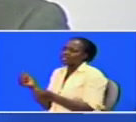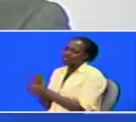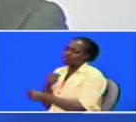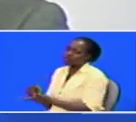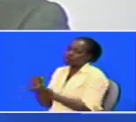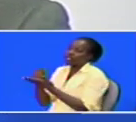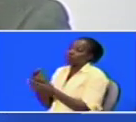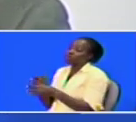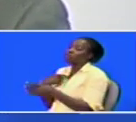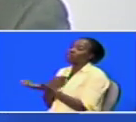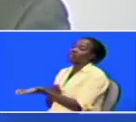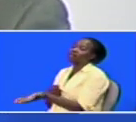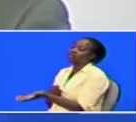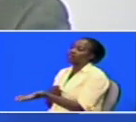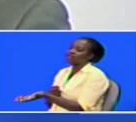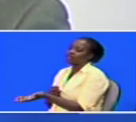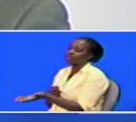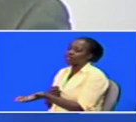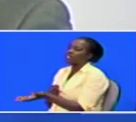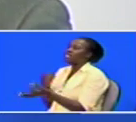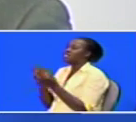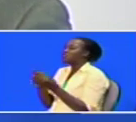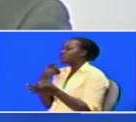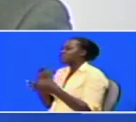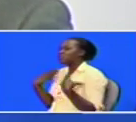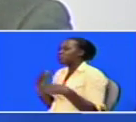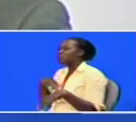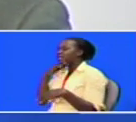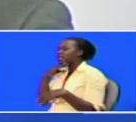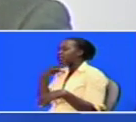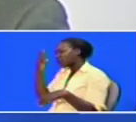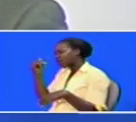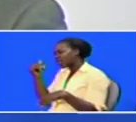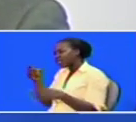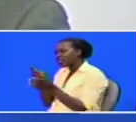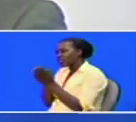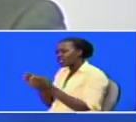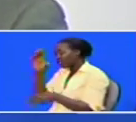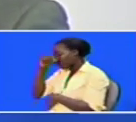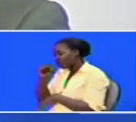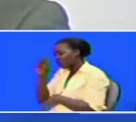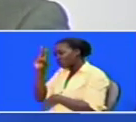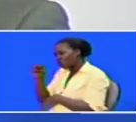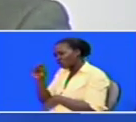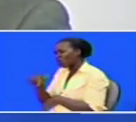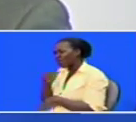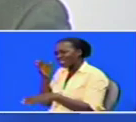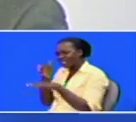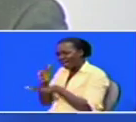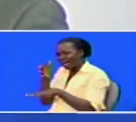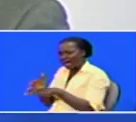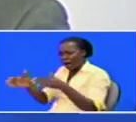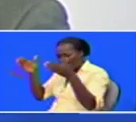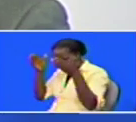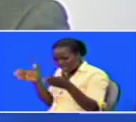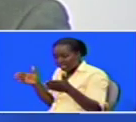na niko pale. Kwa hiyo tukisema ati watu wanakufa kwa sababu madaktari hawako, pia hatusemi ukweli, maana kila siku